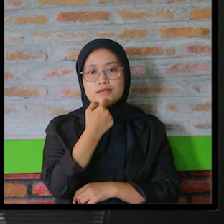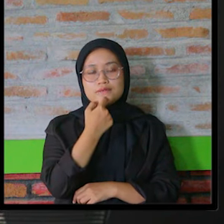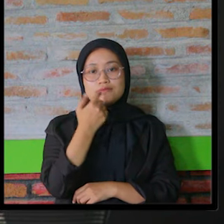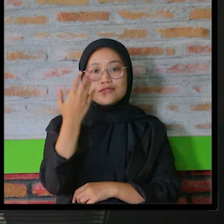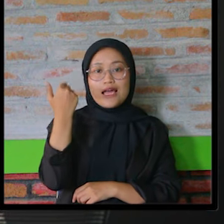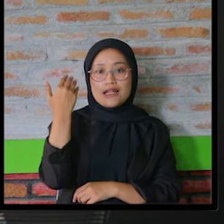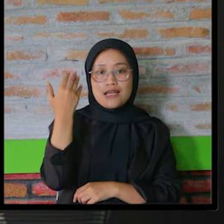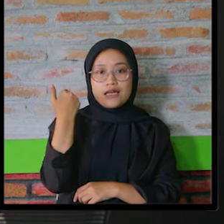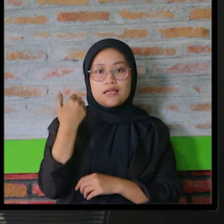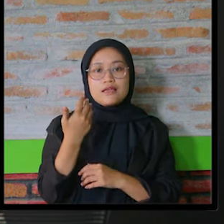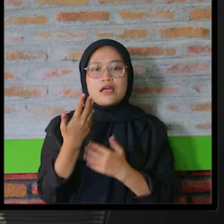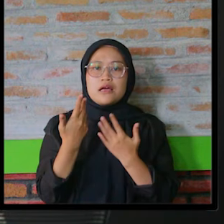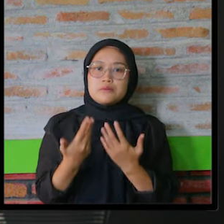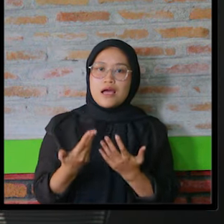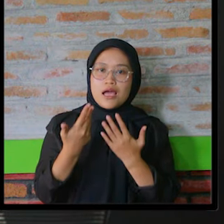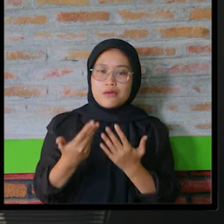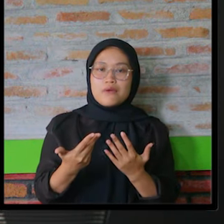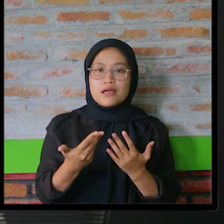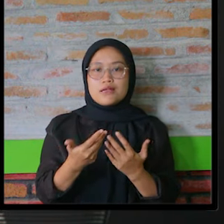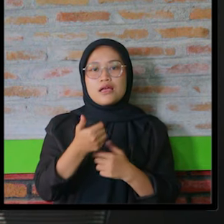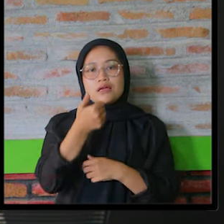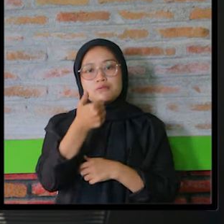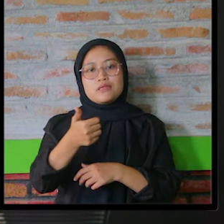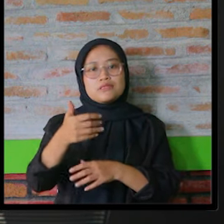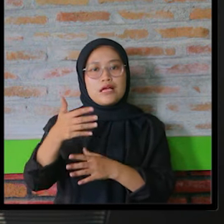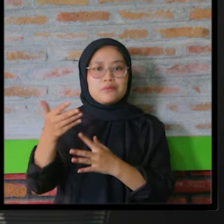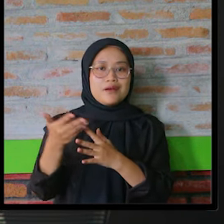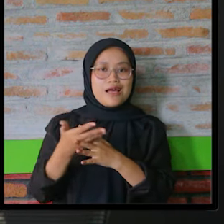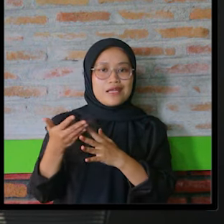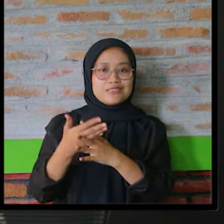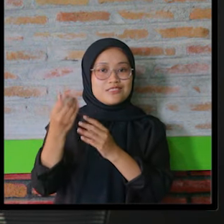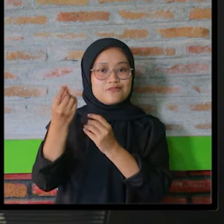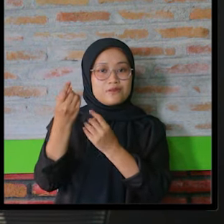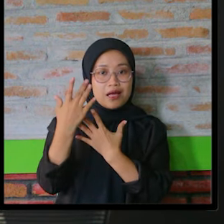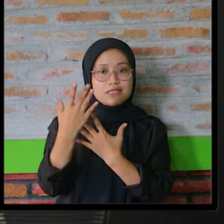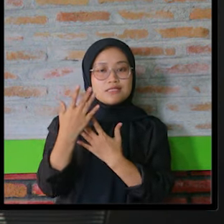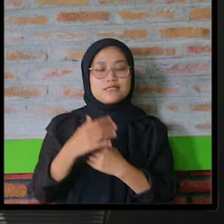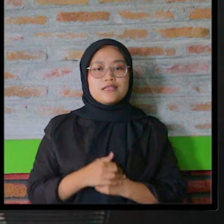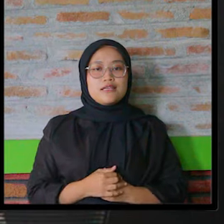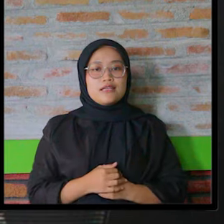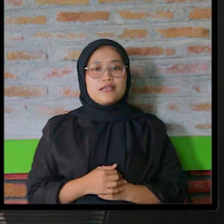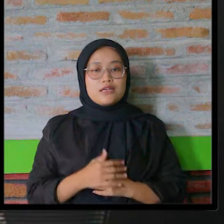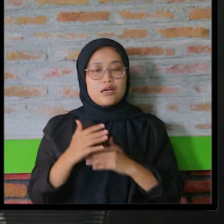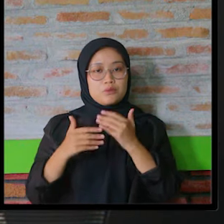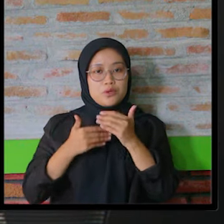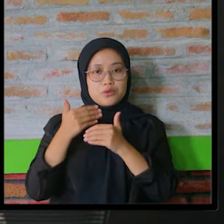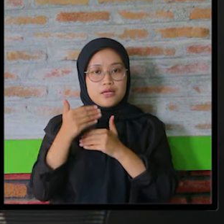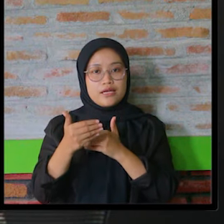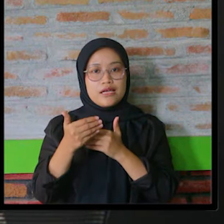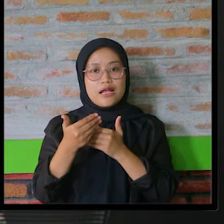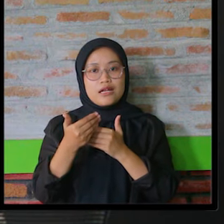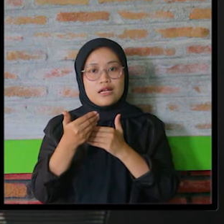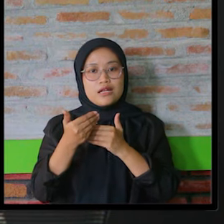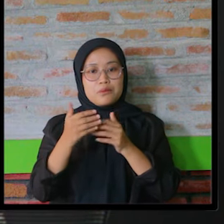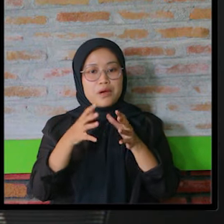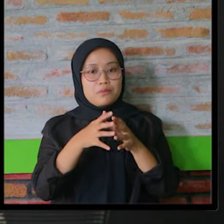tadi ee Bagaimana dapat mengakses informasinya kemudian juga ee